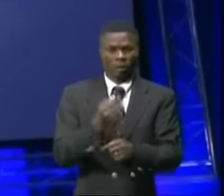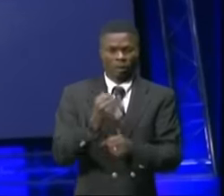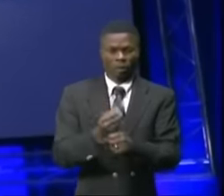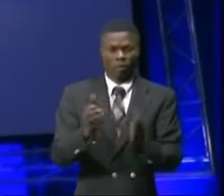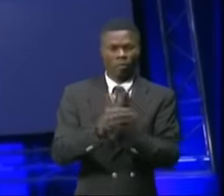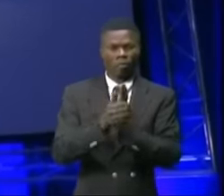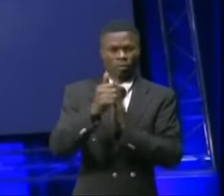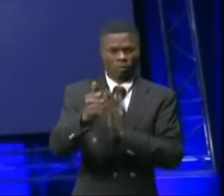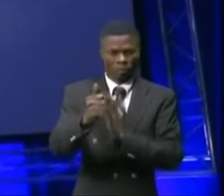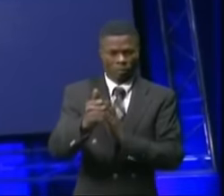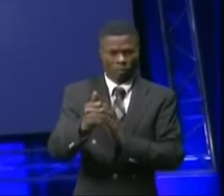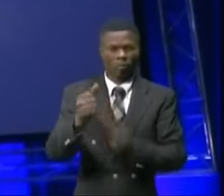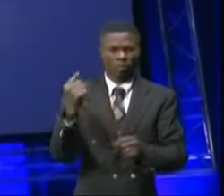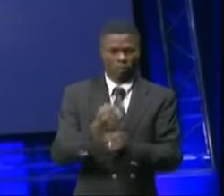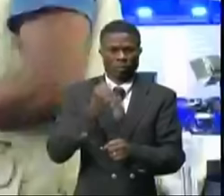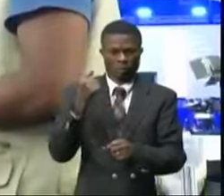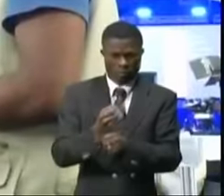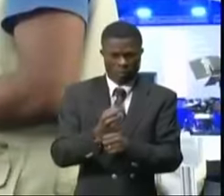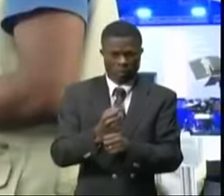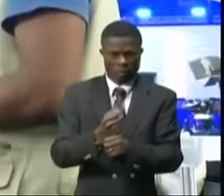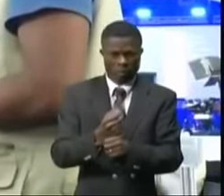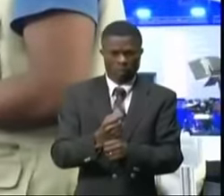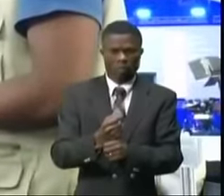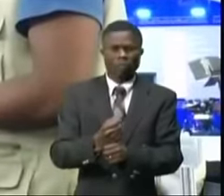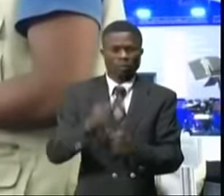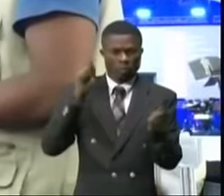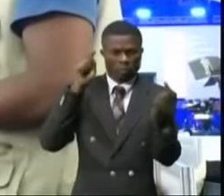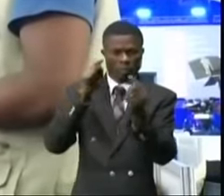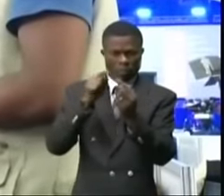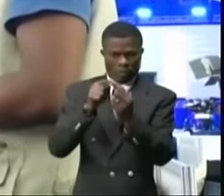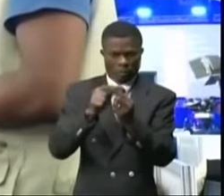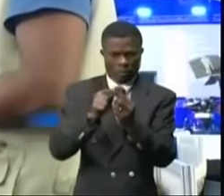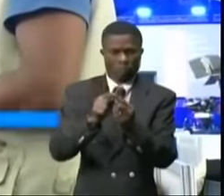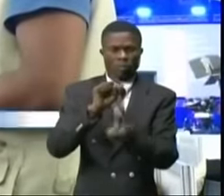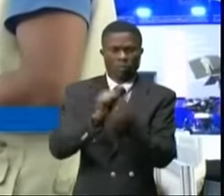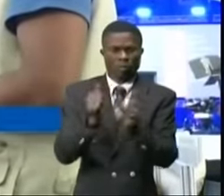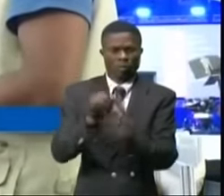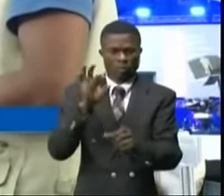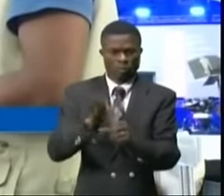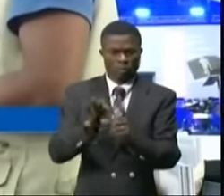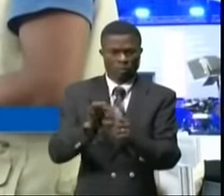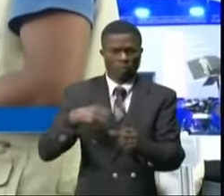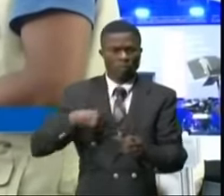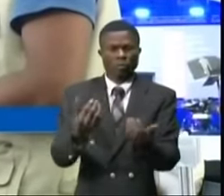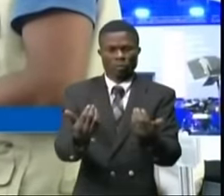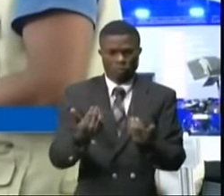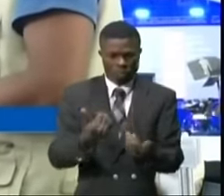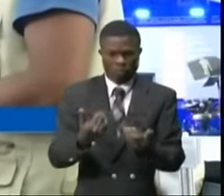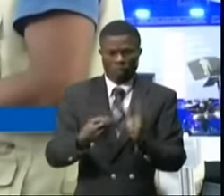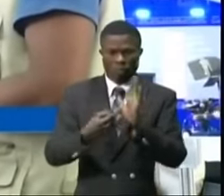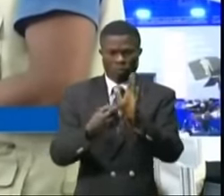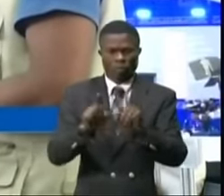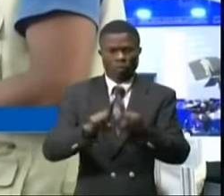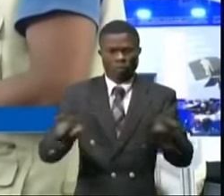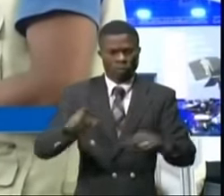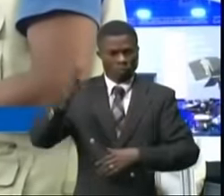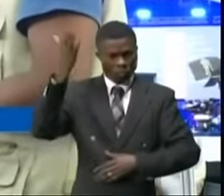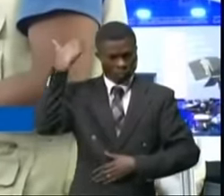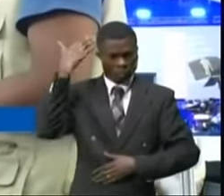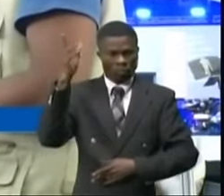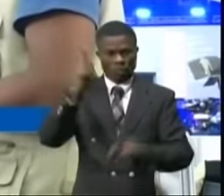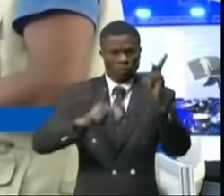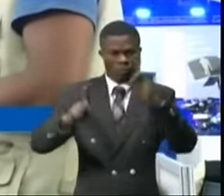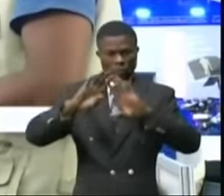de qualité, un travail visant vraiment l'intégrité du processus. Nous avons voulu nous démarquer de tout ce que le